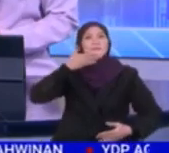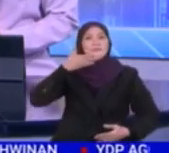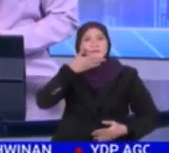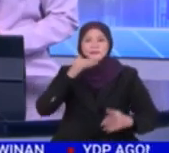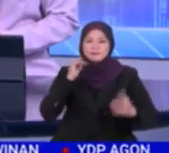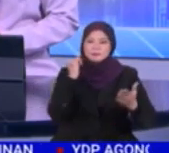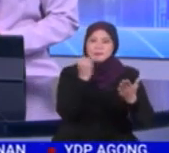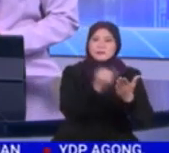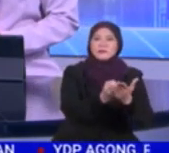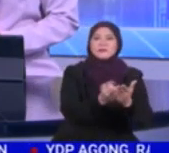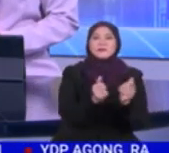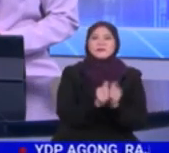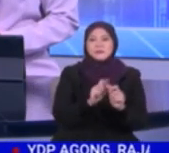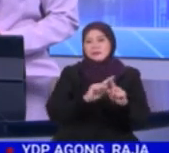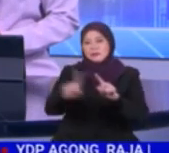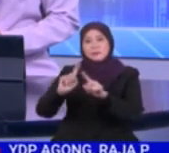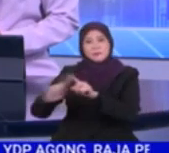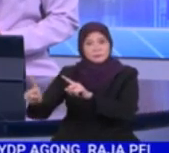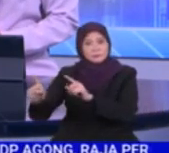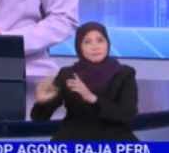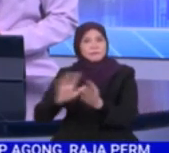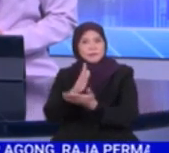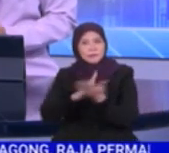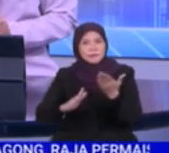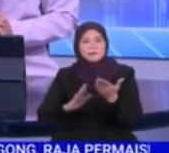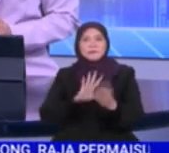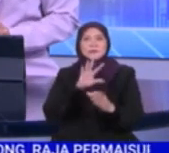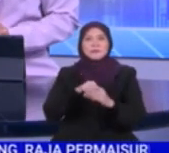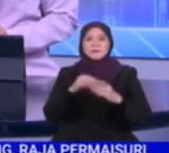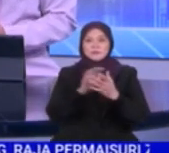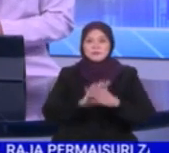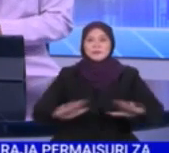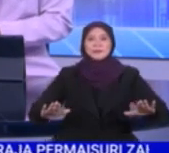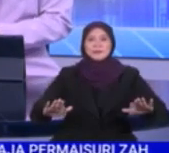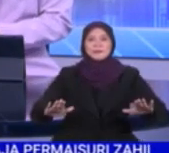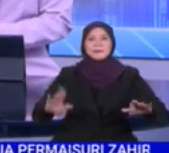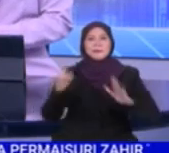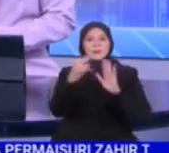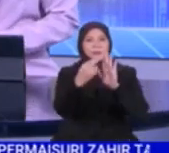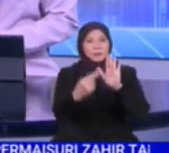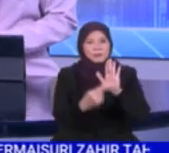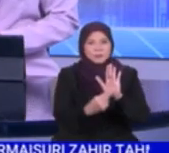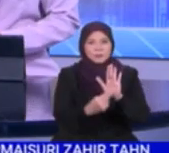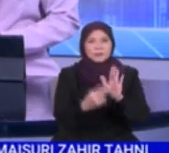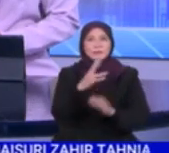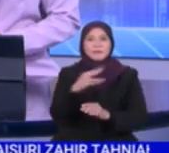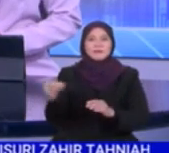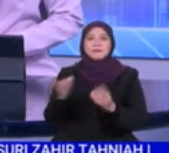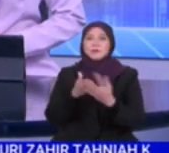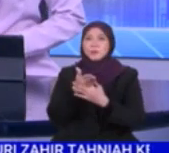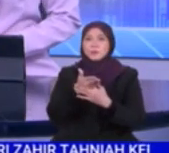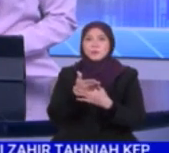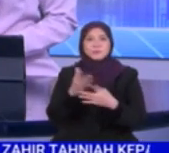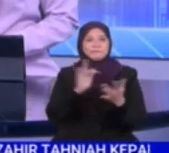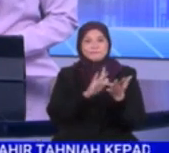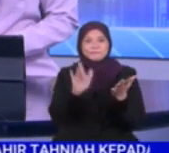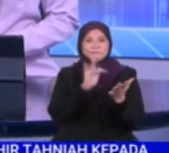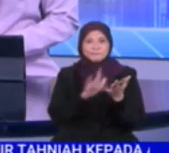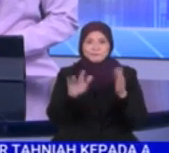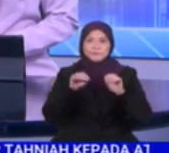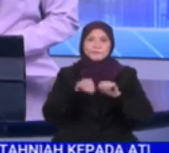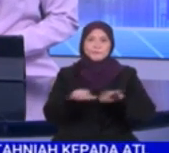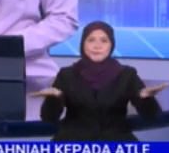berkaitan jenayah melalui pelbagai sumber termasuk dari segi keselamatan, perundangan serta menerusi platform media